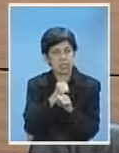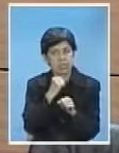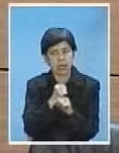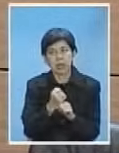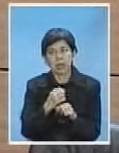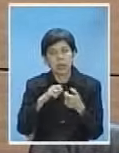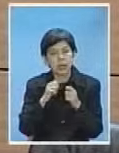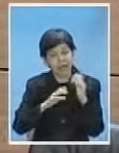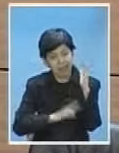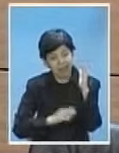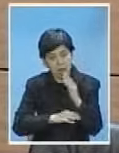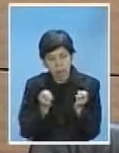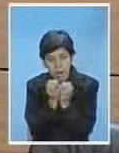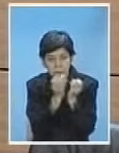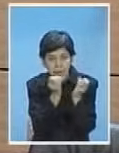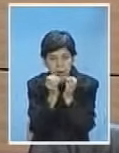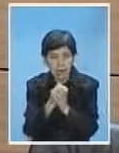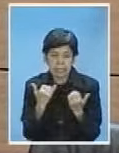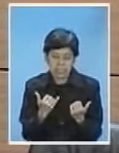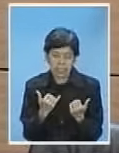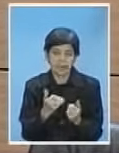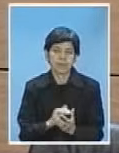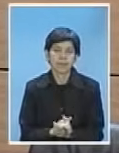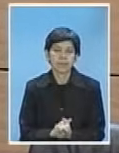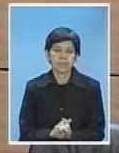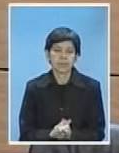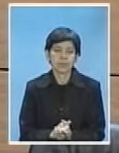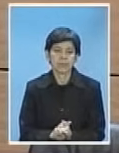การทำให้เหตุการณ์ภาคใต้ลุกลามบานปลายมาจนถึงปัจจุบัน